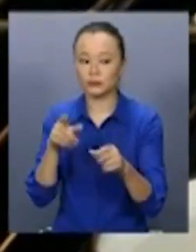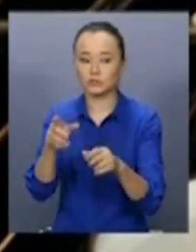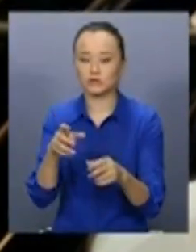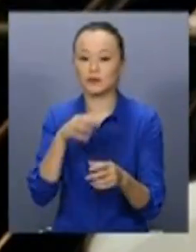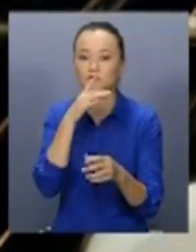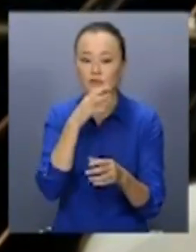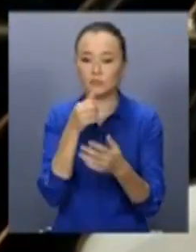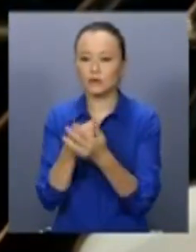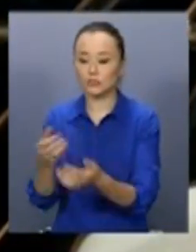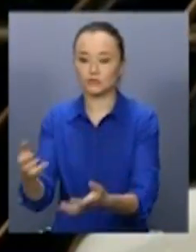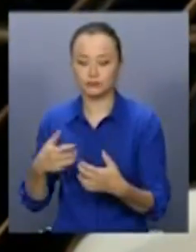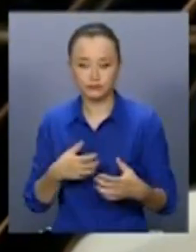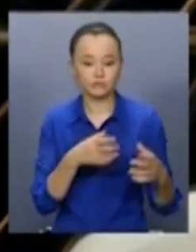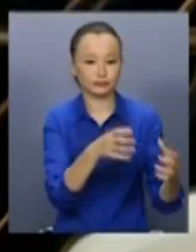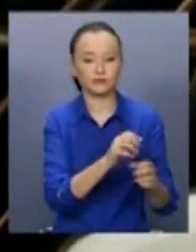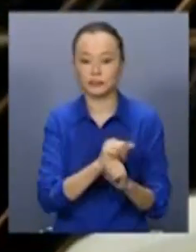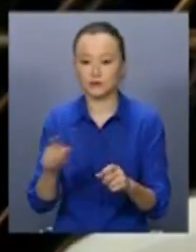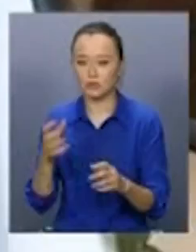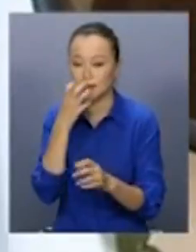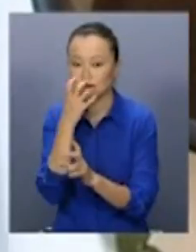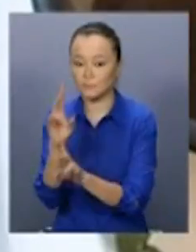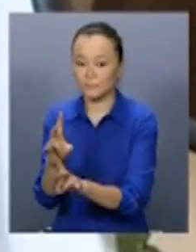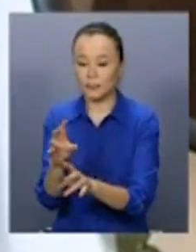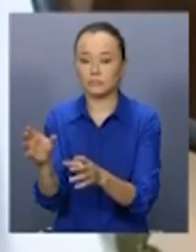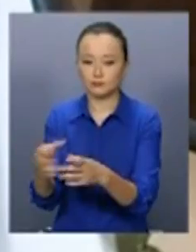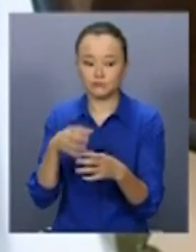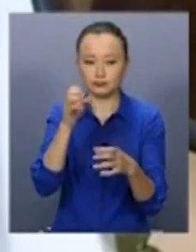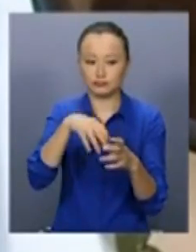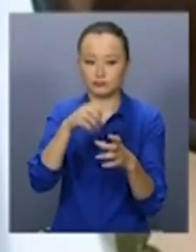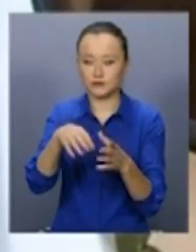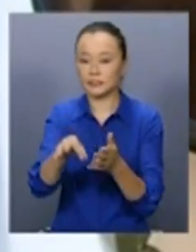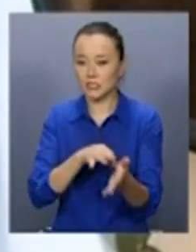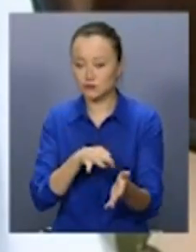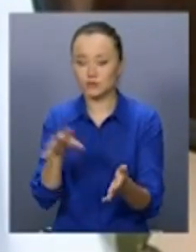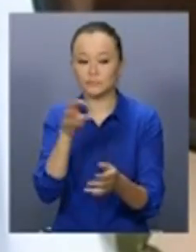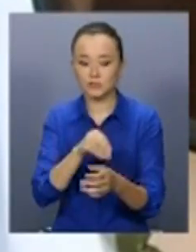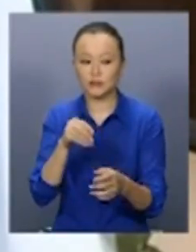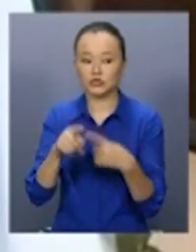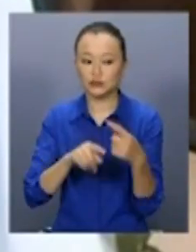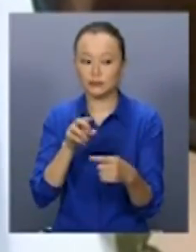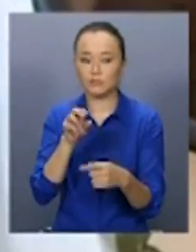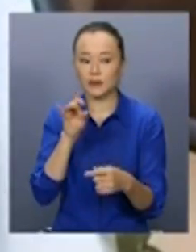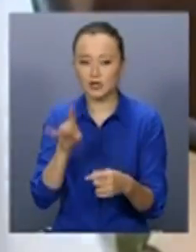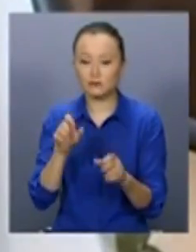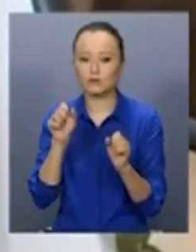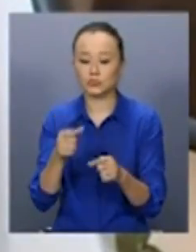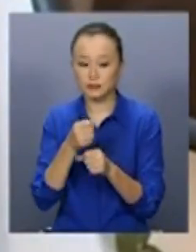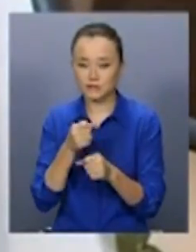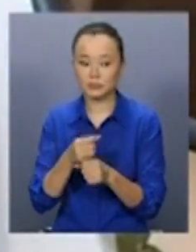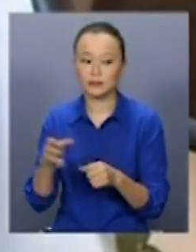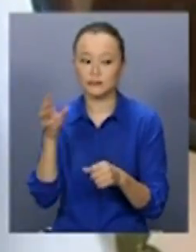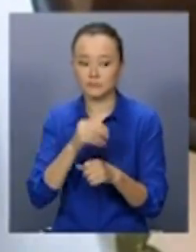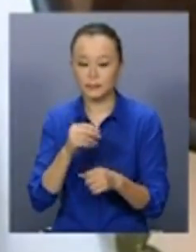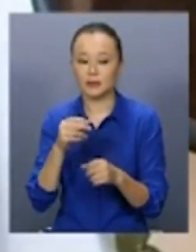салатын уақытқа дейін пештің ішінде жылы күйінде ұстау керек. Банкаларды булау арқылы да стерилдеуге болады. Бұл тәсіл үйбекелердің арасында